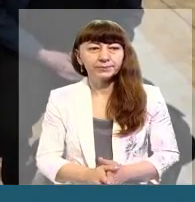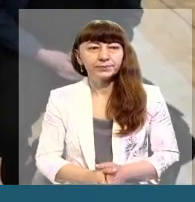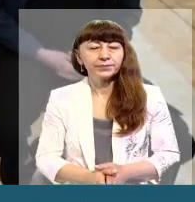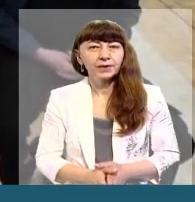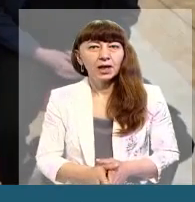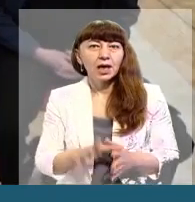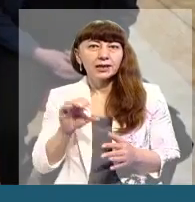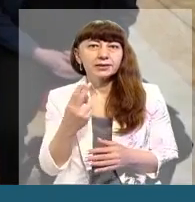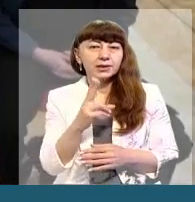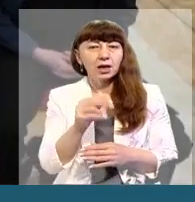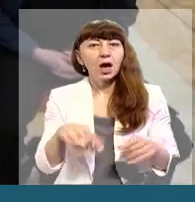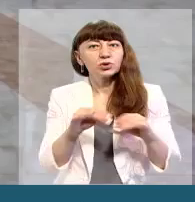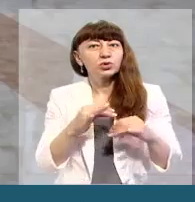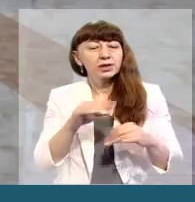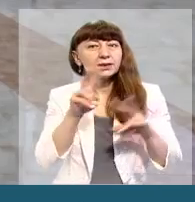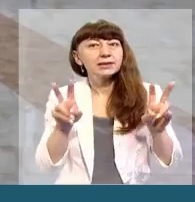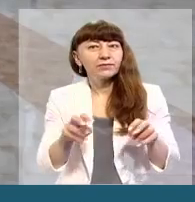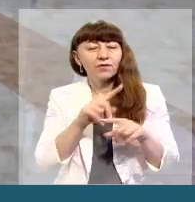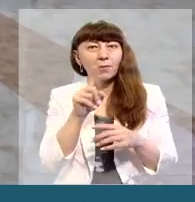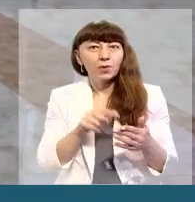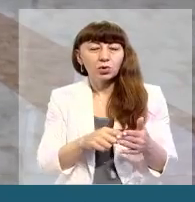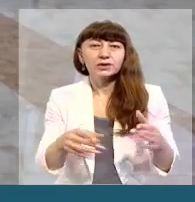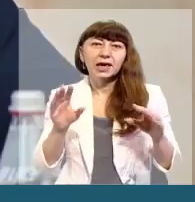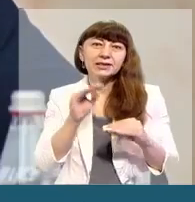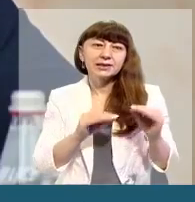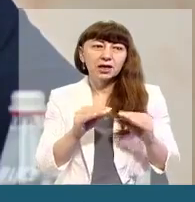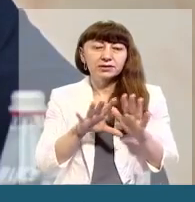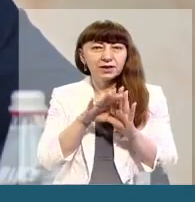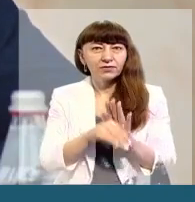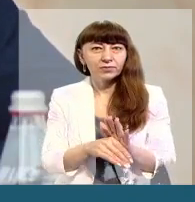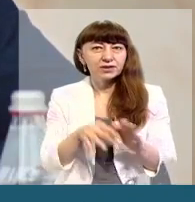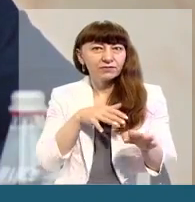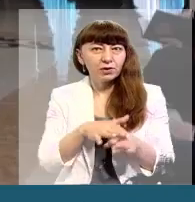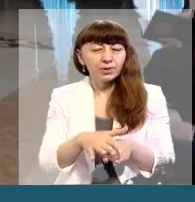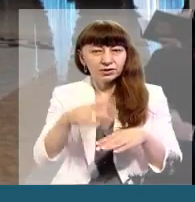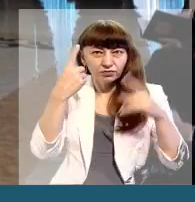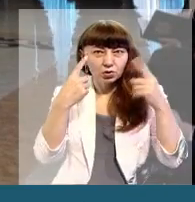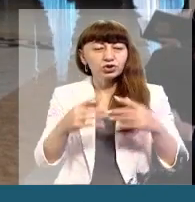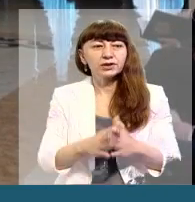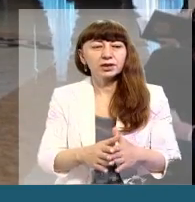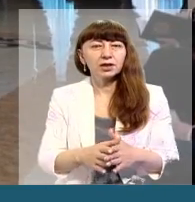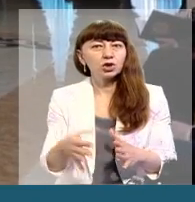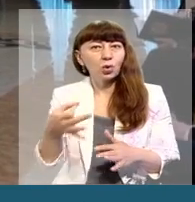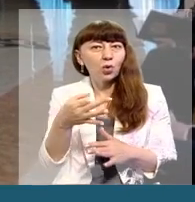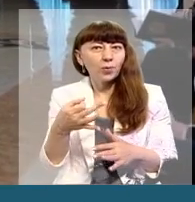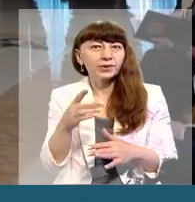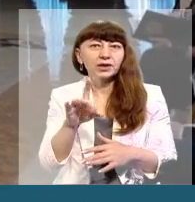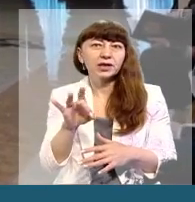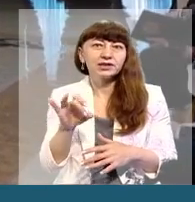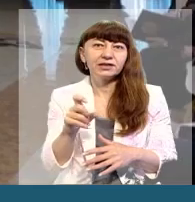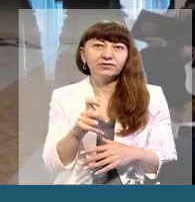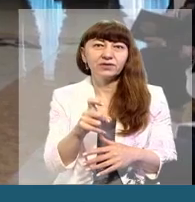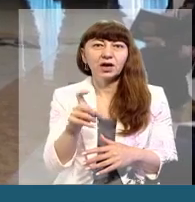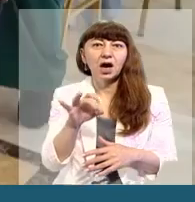региональной службы коммуникаций затронули вопрос о создании единой площадки для реализации творческих идей областного